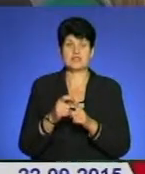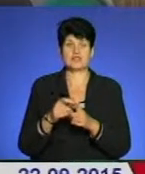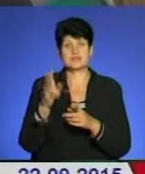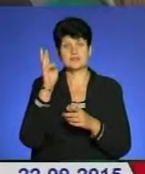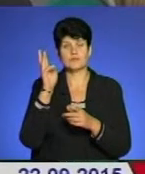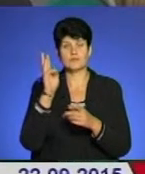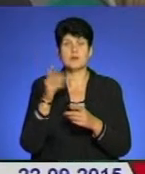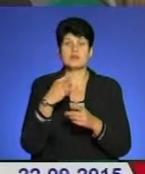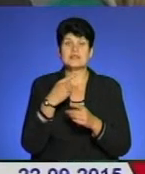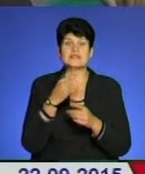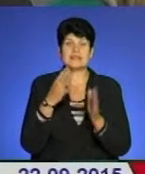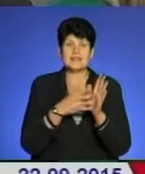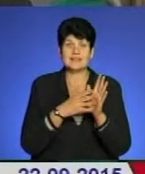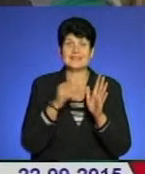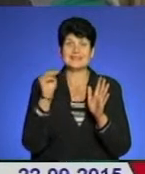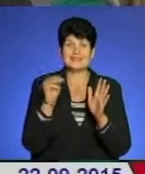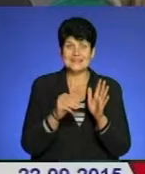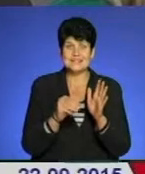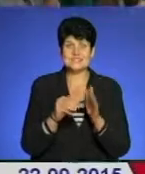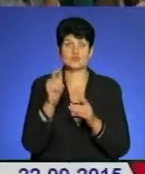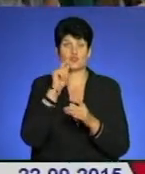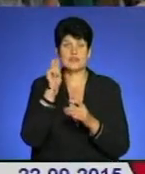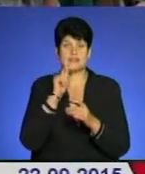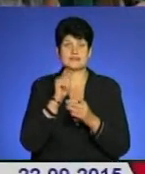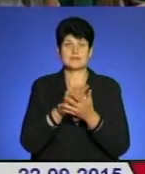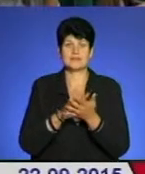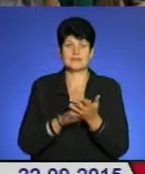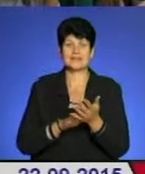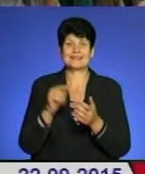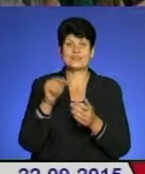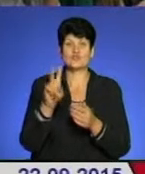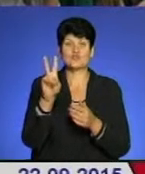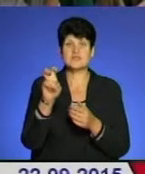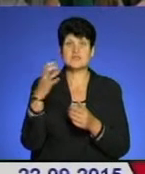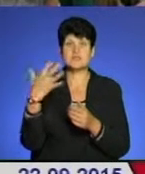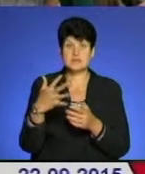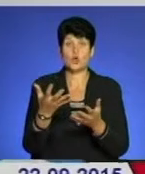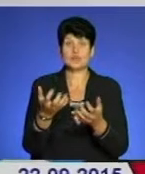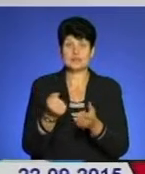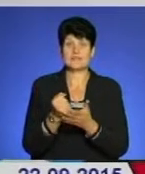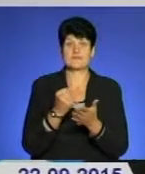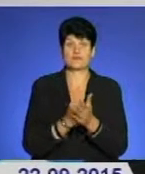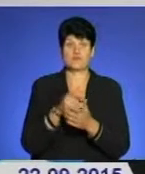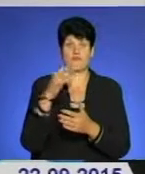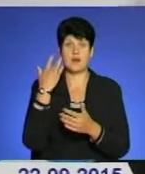9 тисяч українців, що заповнили анкету минулого сезону, 1250